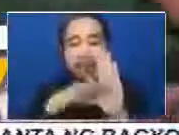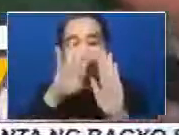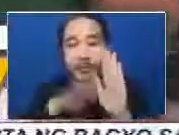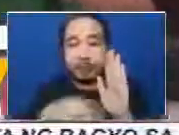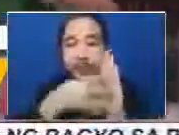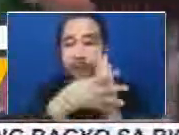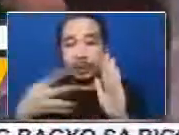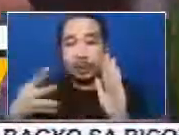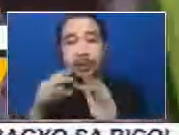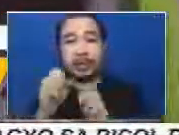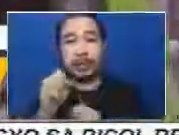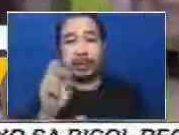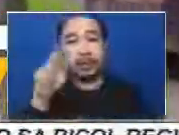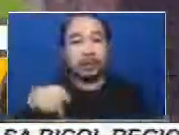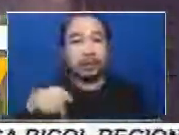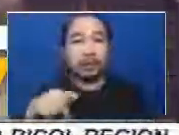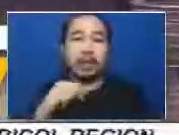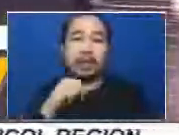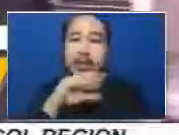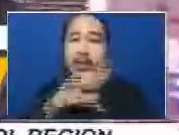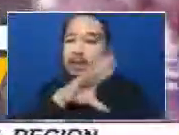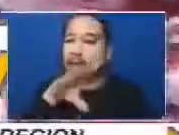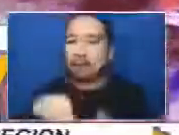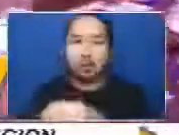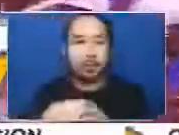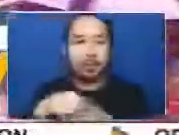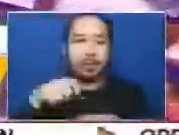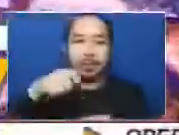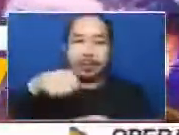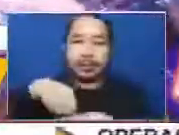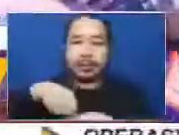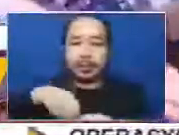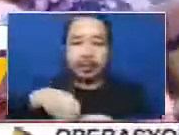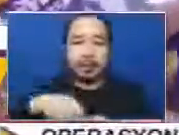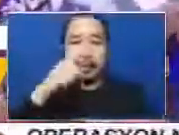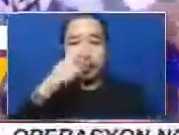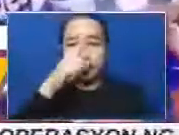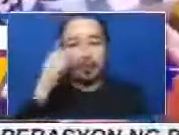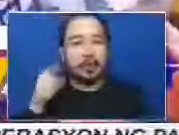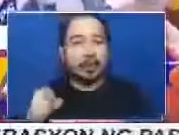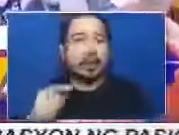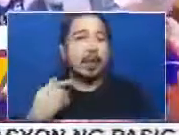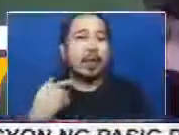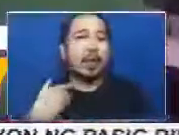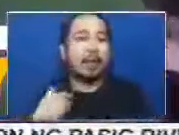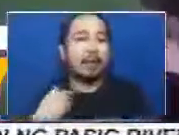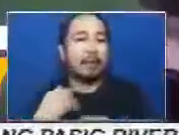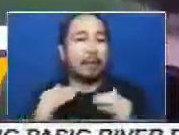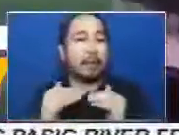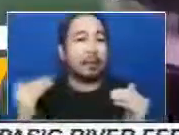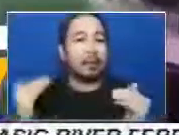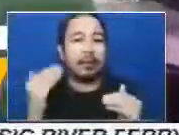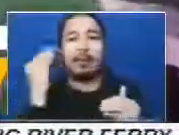retailers. Opo. Itawag lang nila sa atin sa DTI 1384 or mag-email sila sa